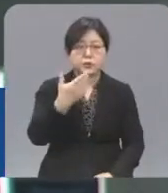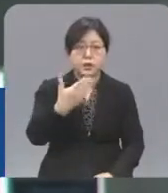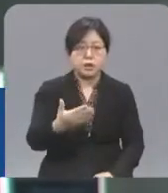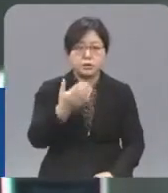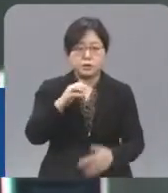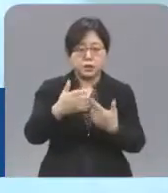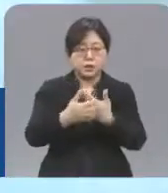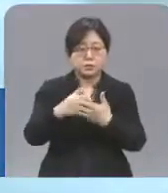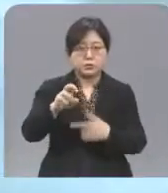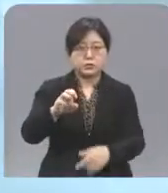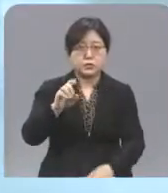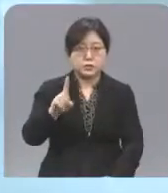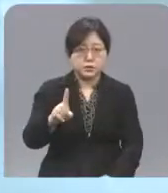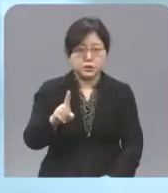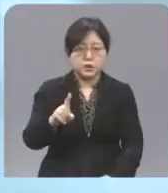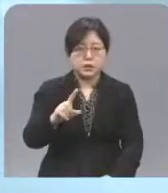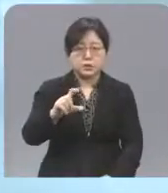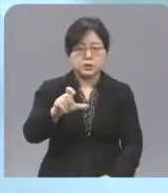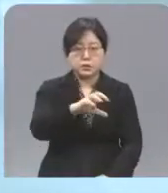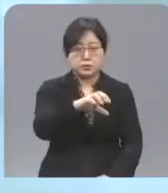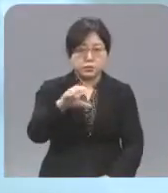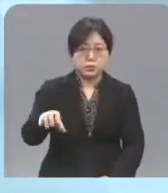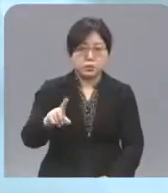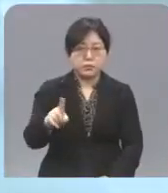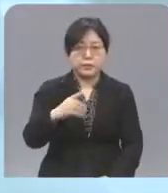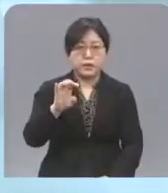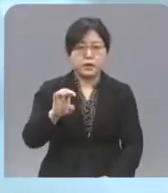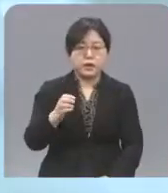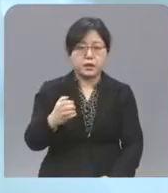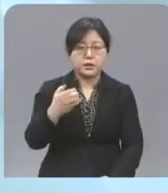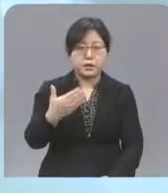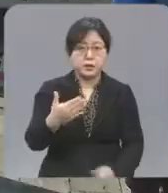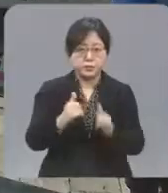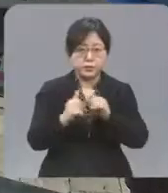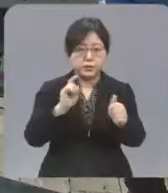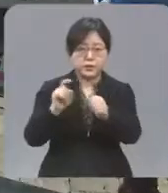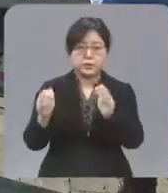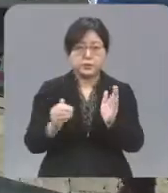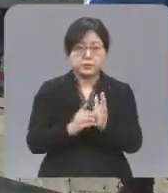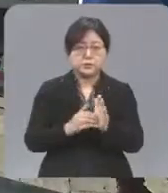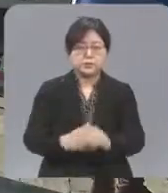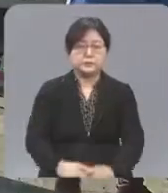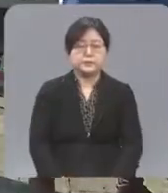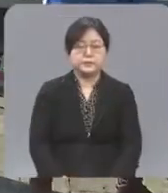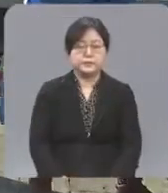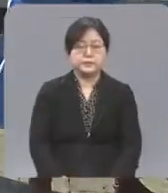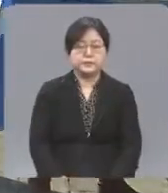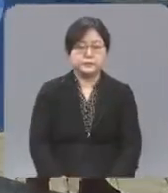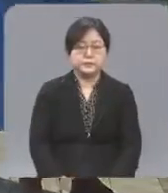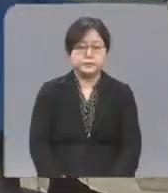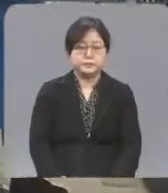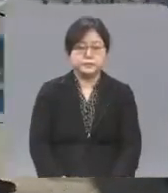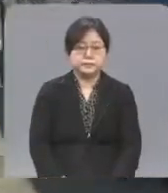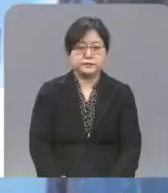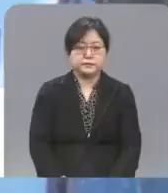나주 21명 등 15개 시군에서 199명이 확진 판정을 받았습니다.